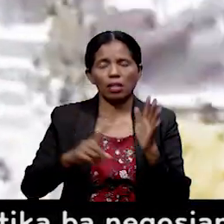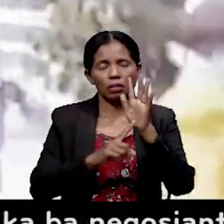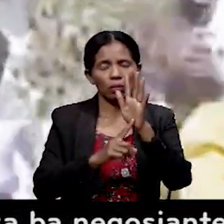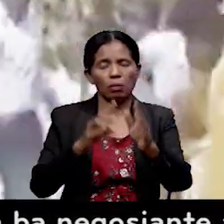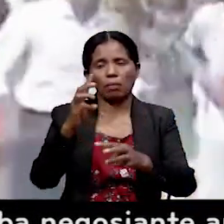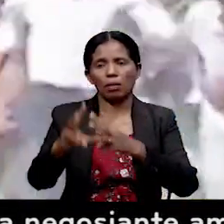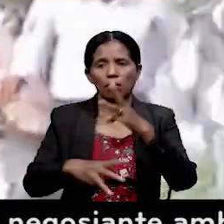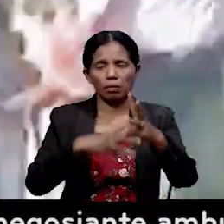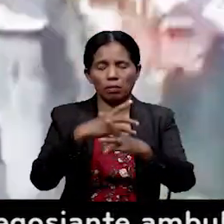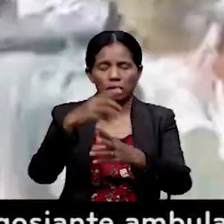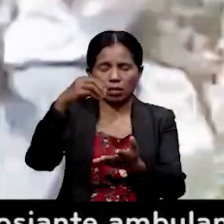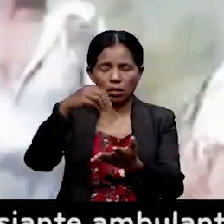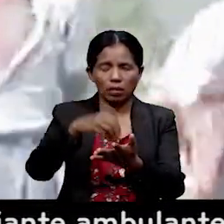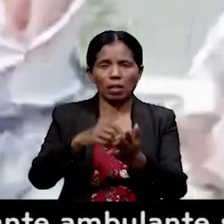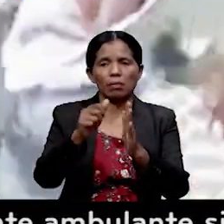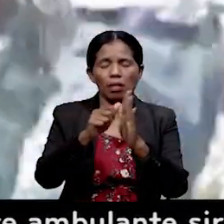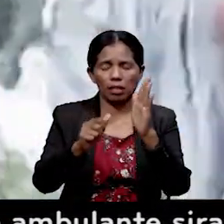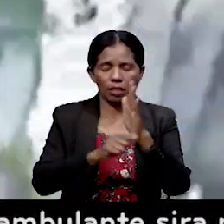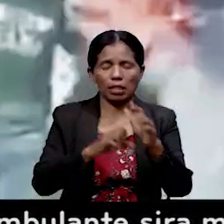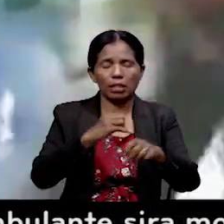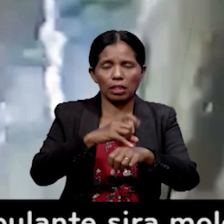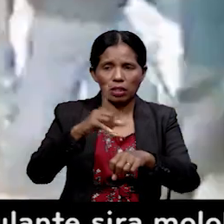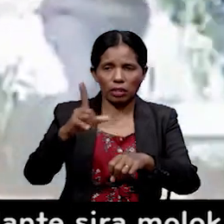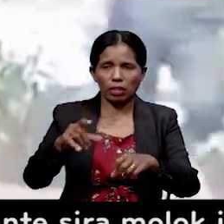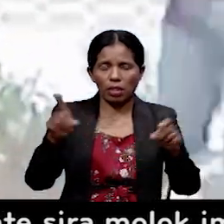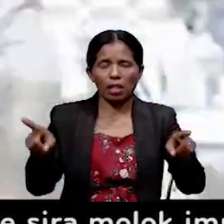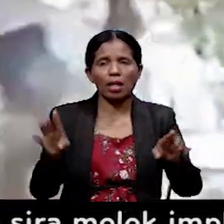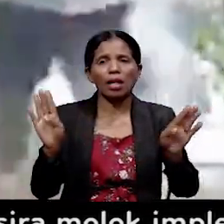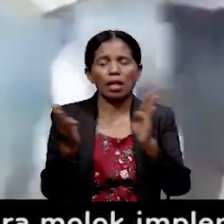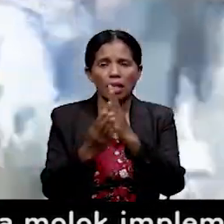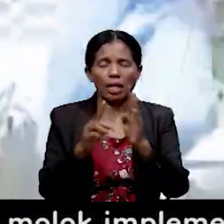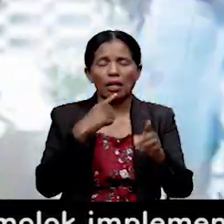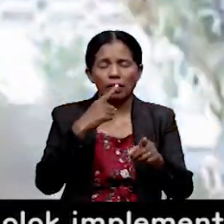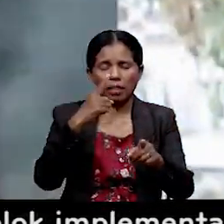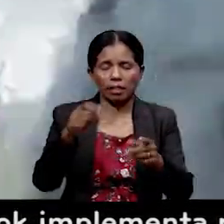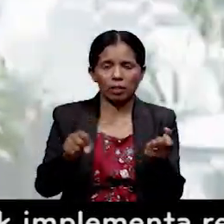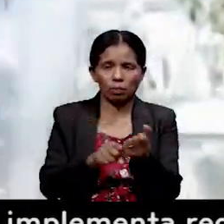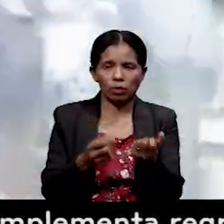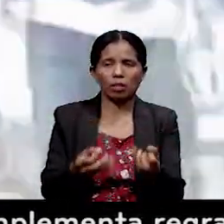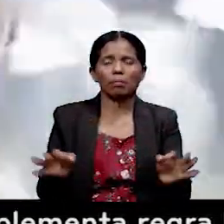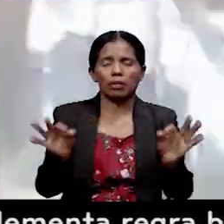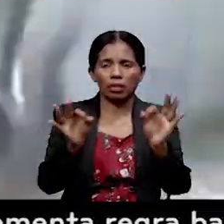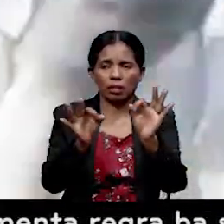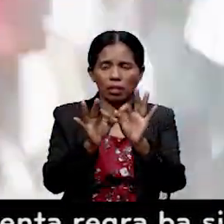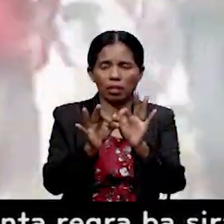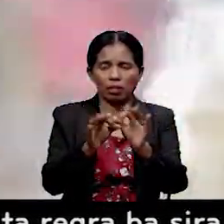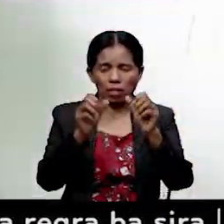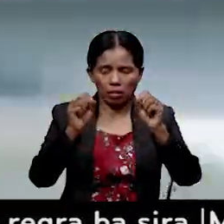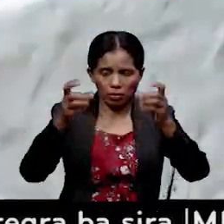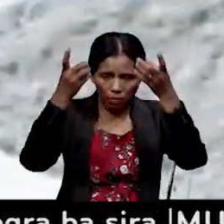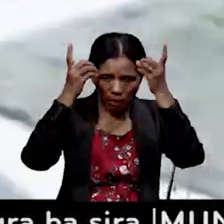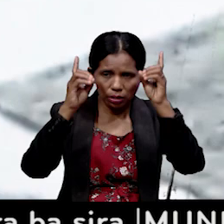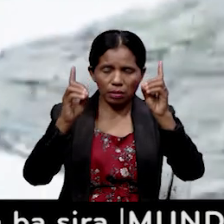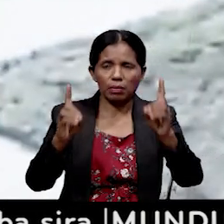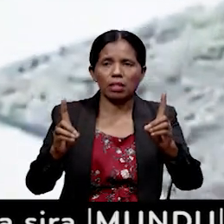no koloka topo agenda internasional nian nebe sai hanesan kontribuisaun importante ba autodeterminasaun povo